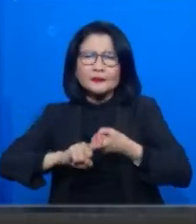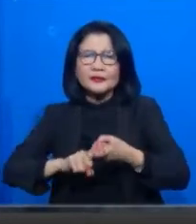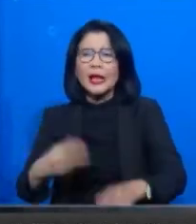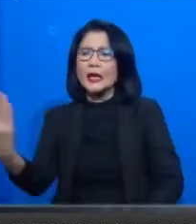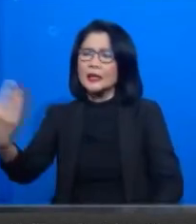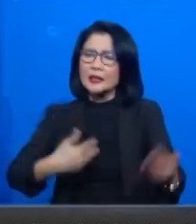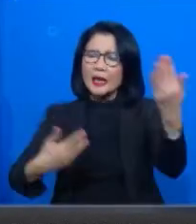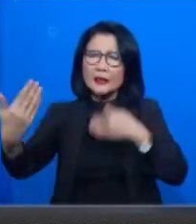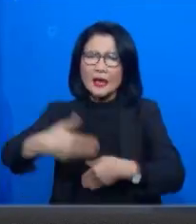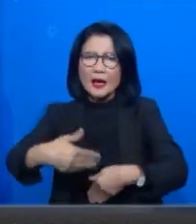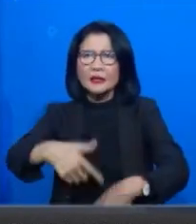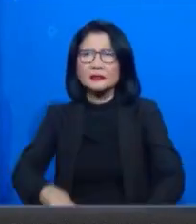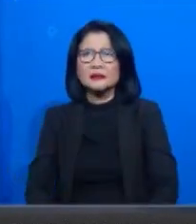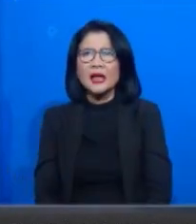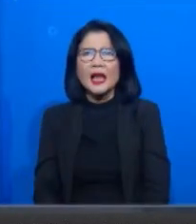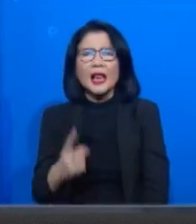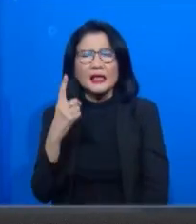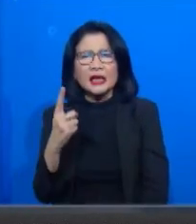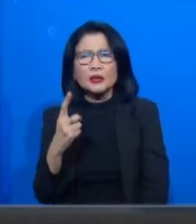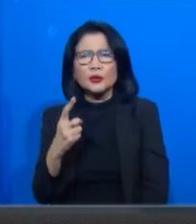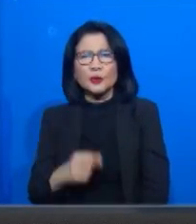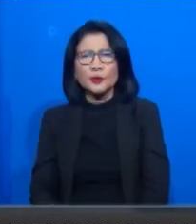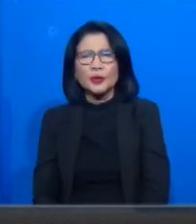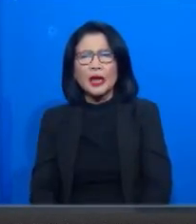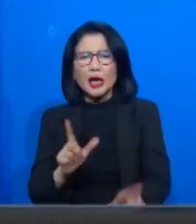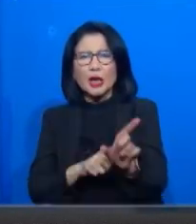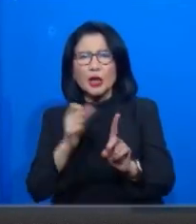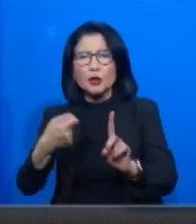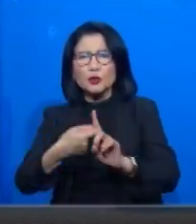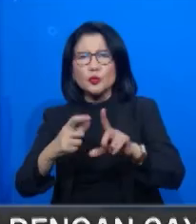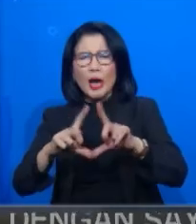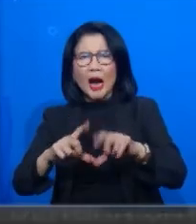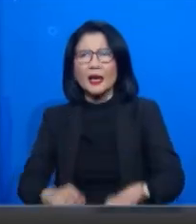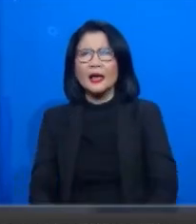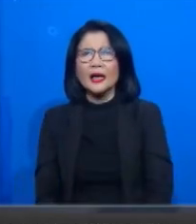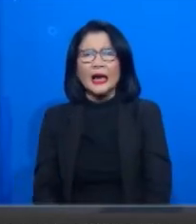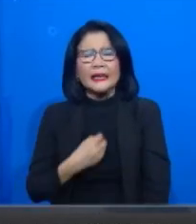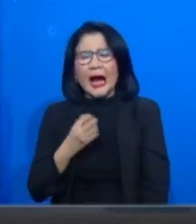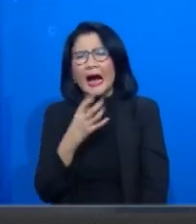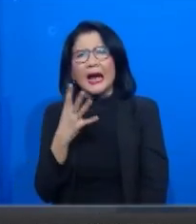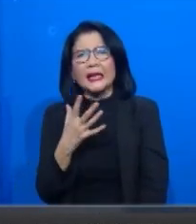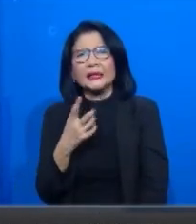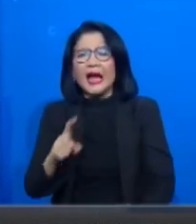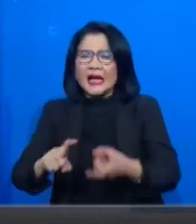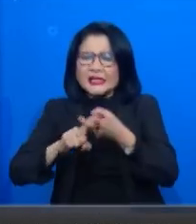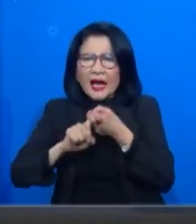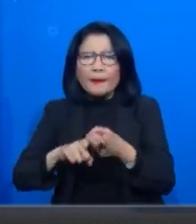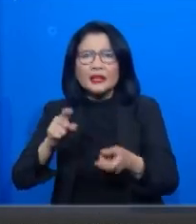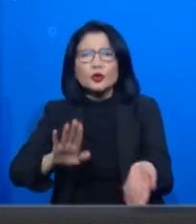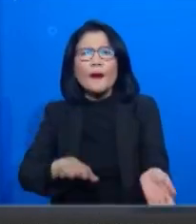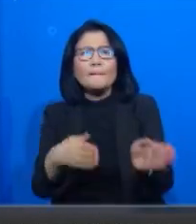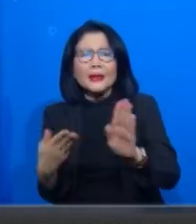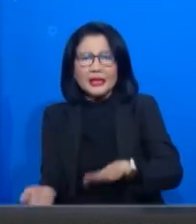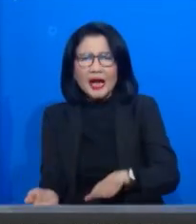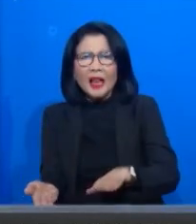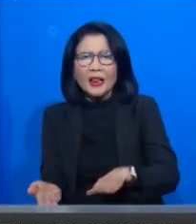hadir. Salah satunya adalah Yuka Aulia. Ia tak menyangka sahabat karibnya itu meninggal dalam kondisi